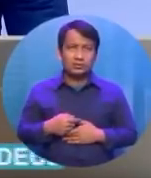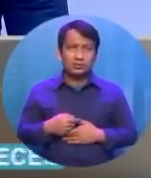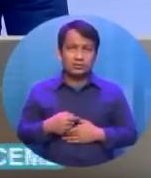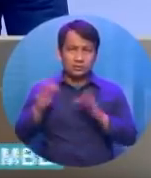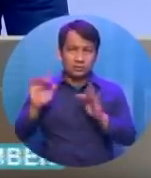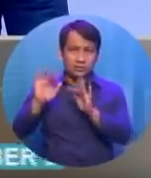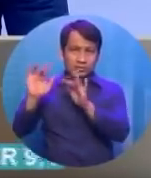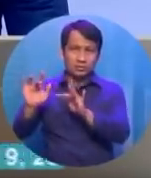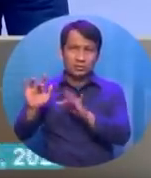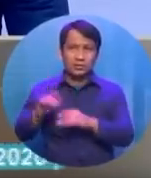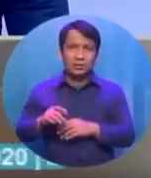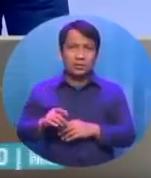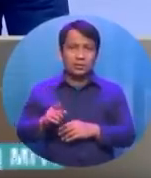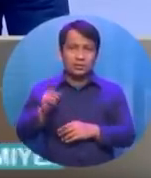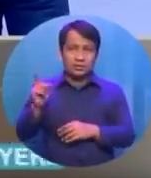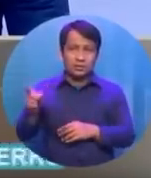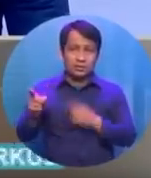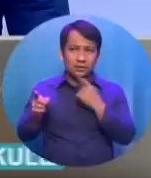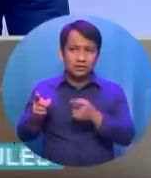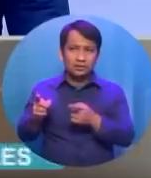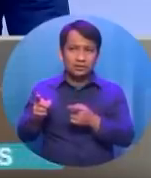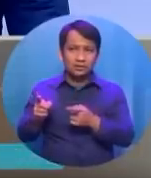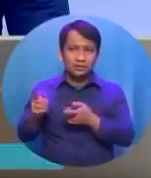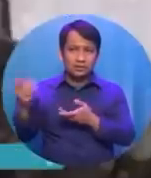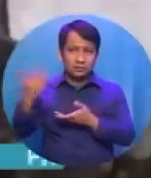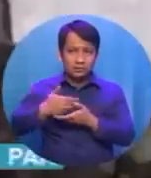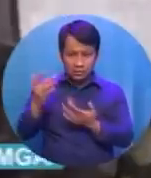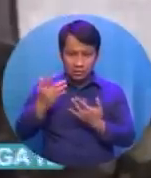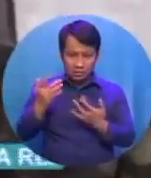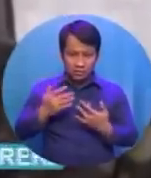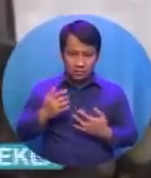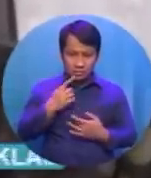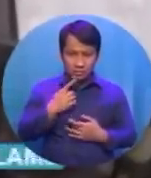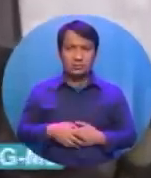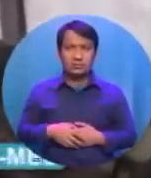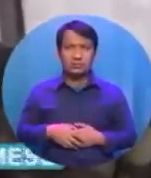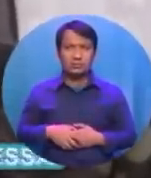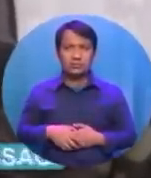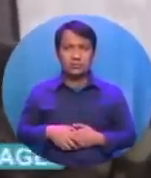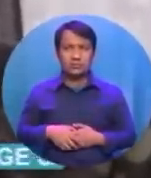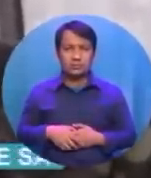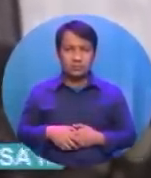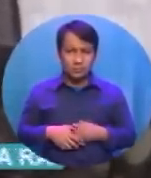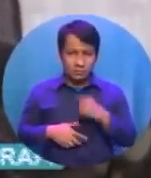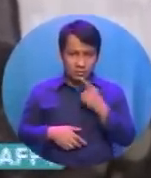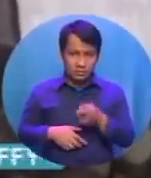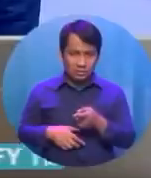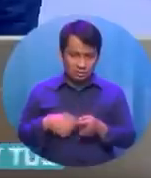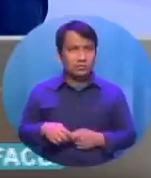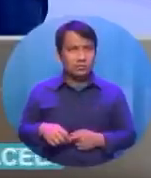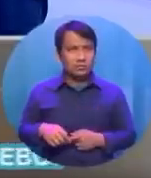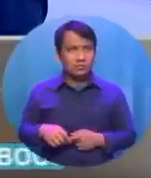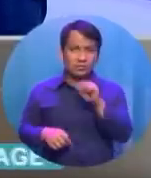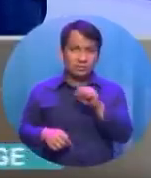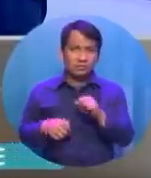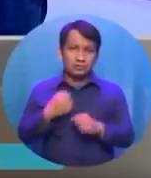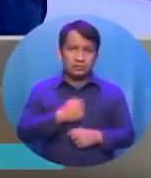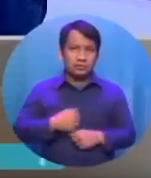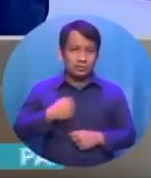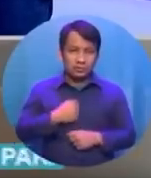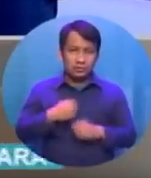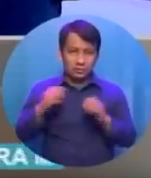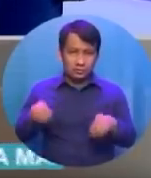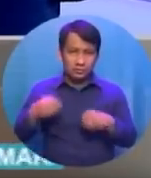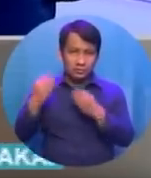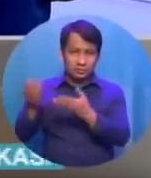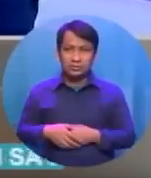kasi siya kasi yung naghahanap ka sa akin kasi. Okay. At mag-apologize ka sa kanya. Opo. At